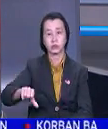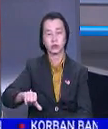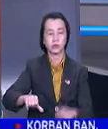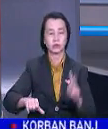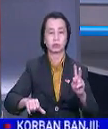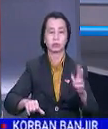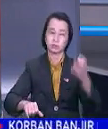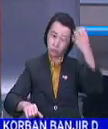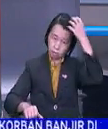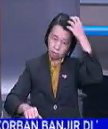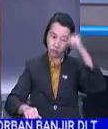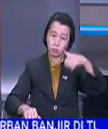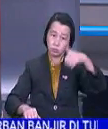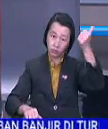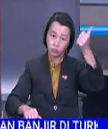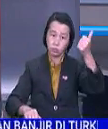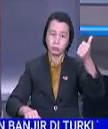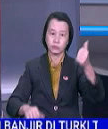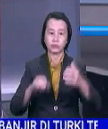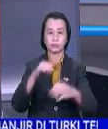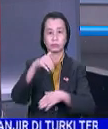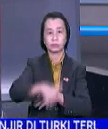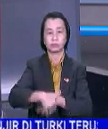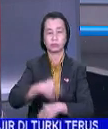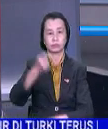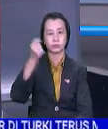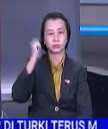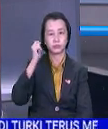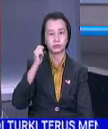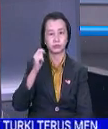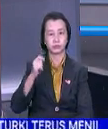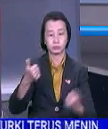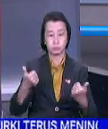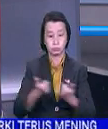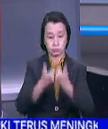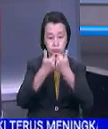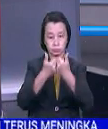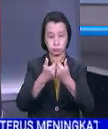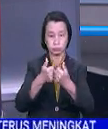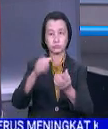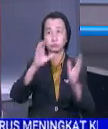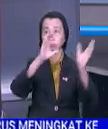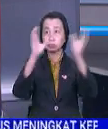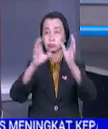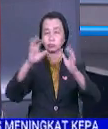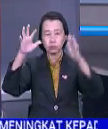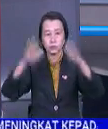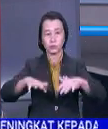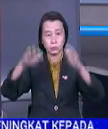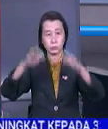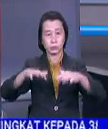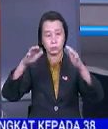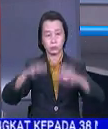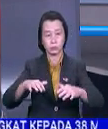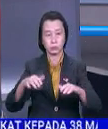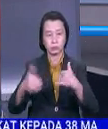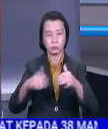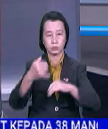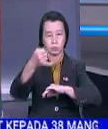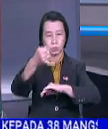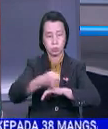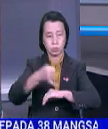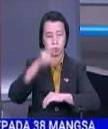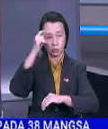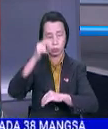kepada Selangor FC di gelanggang sendiri malam tadi. Pertemuan yang berlangsung dalam cuaca hujan itu menyaksikan pemain import